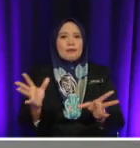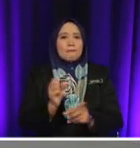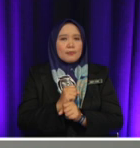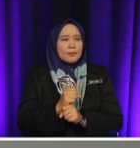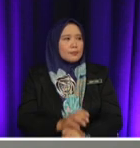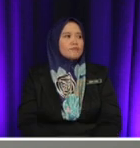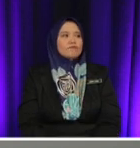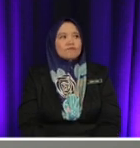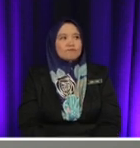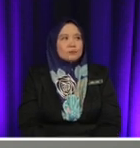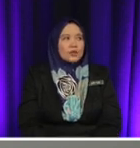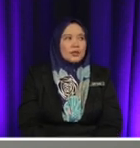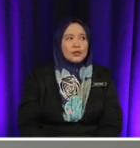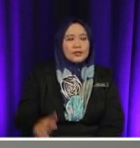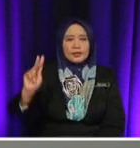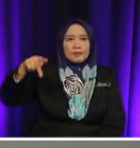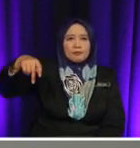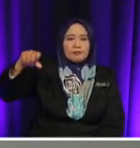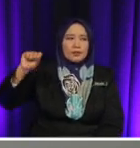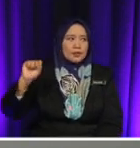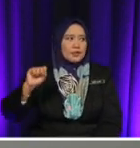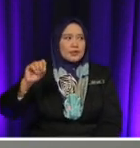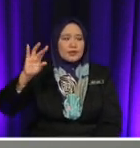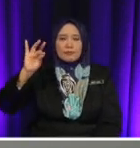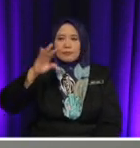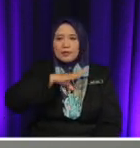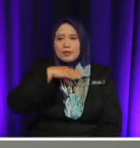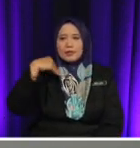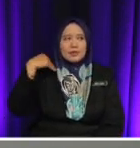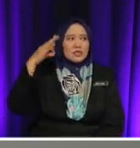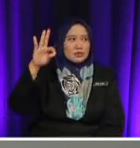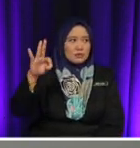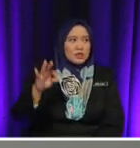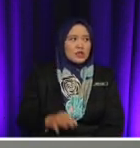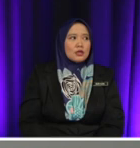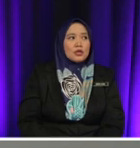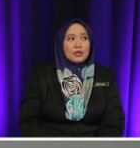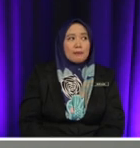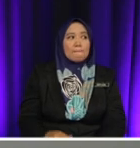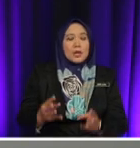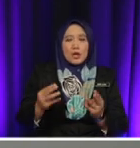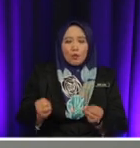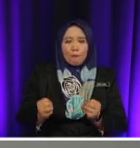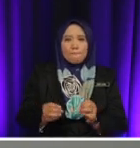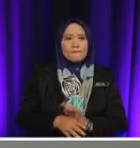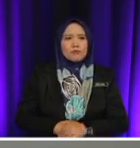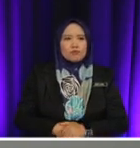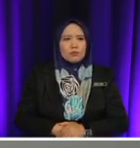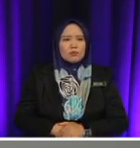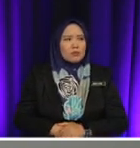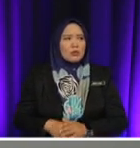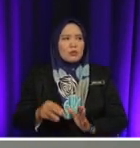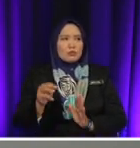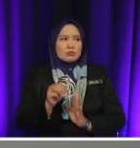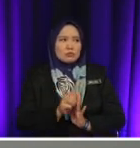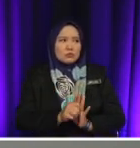sini adalah berkaitan dengan bagaimana kita menafsir data itu daripada graf yang diberikan okey kita ramalkan di itu